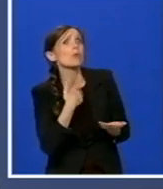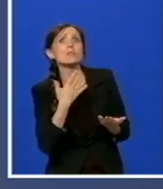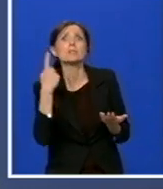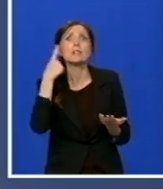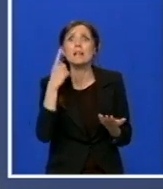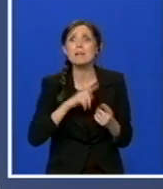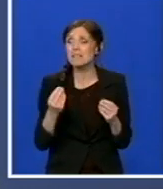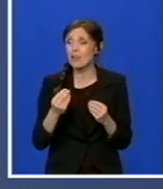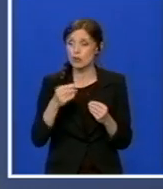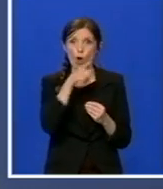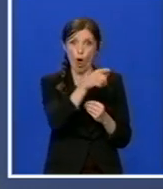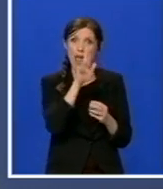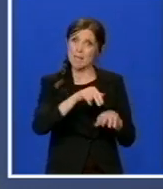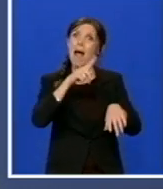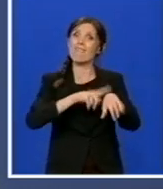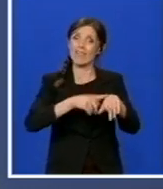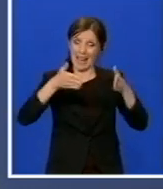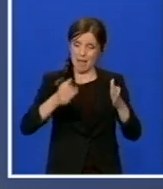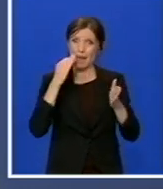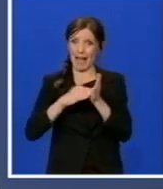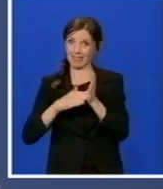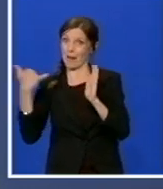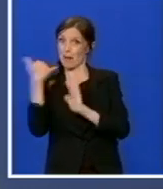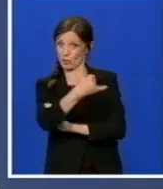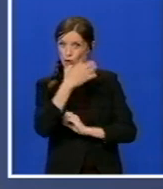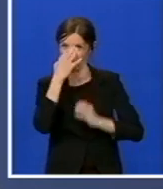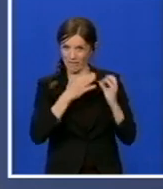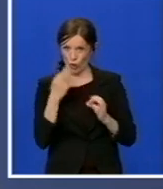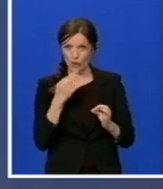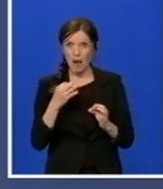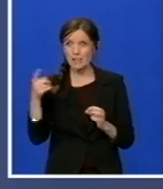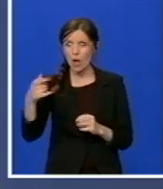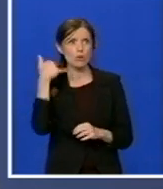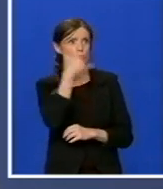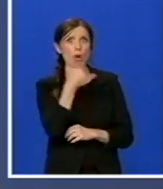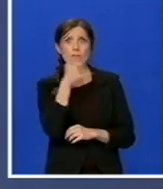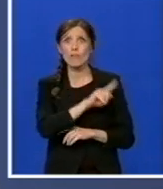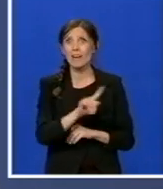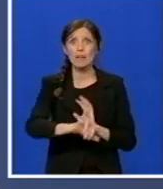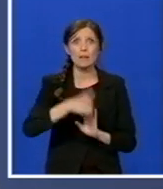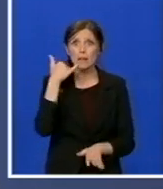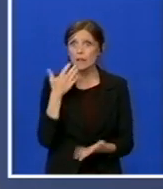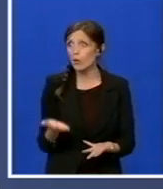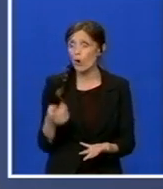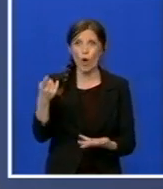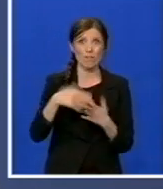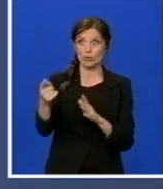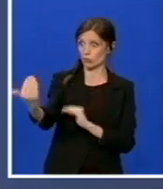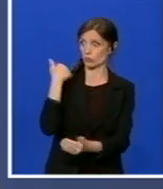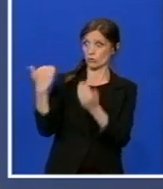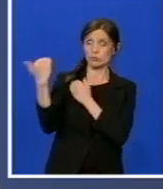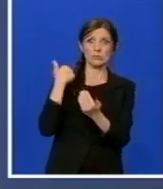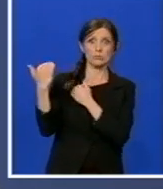u ono vreme koje je predloženo za zvanje? To su nam se javili mnogi gledaoci koji imaju obolele na intenzivnoj nezi, pa je to